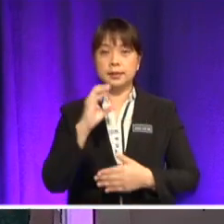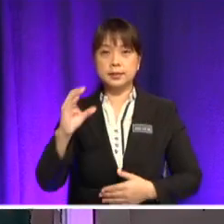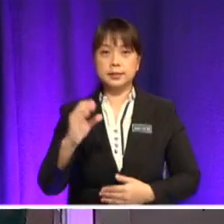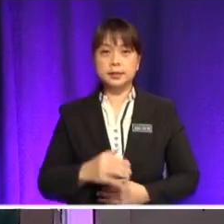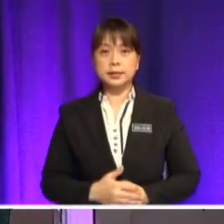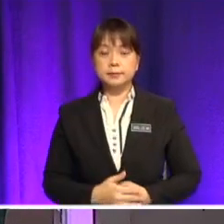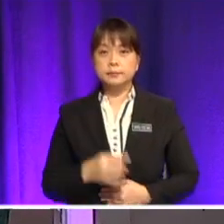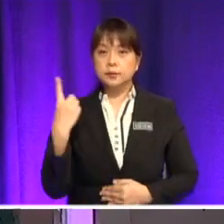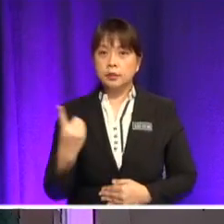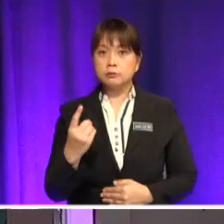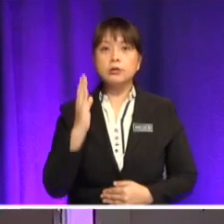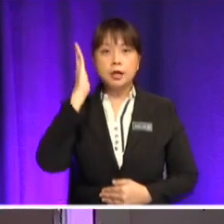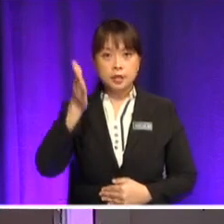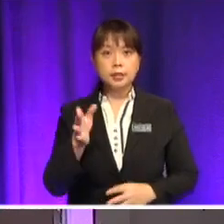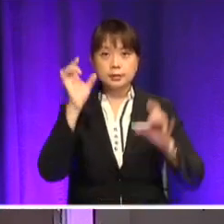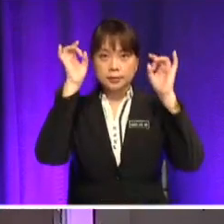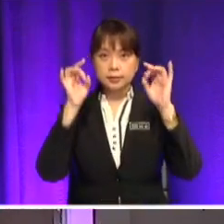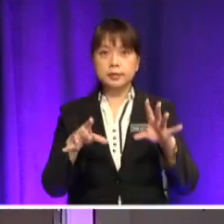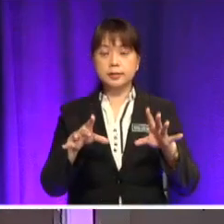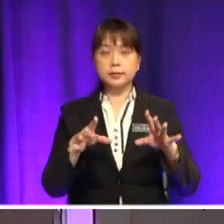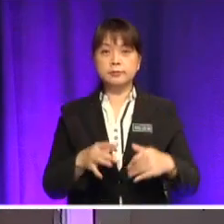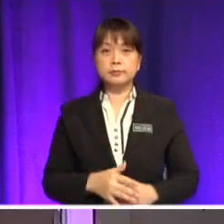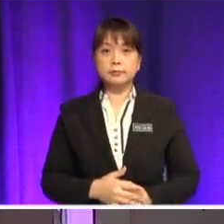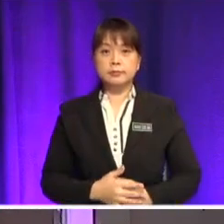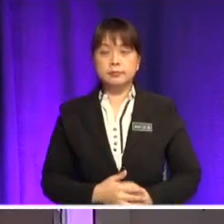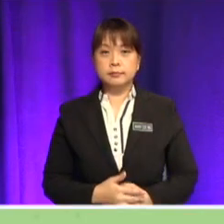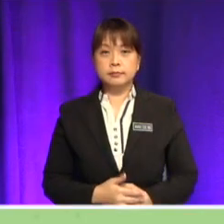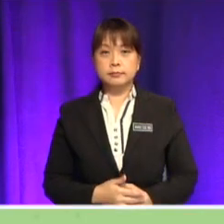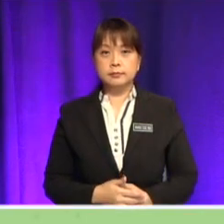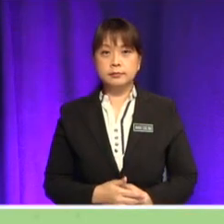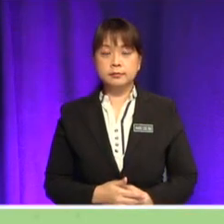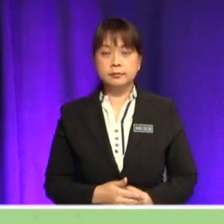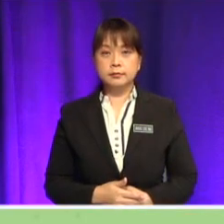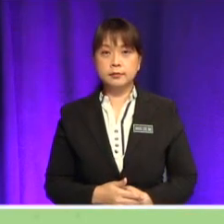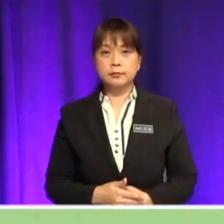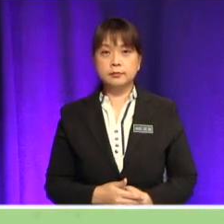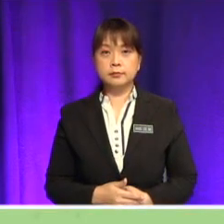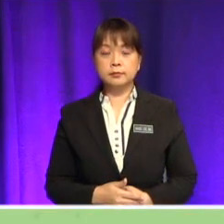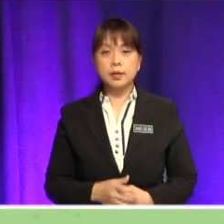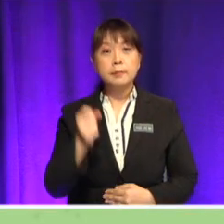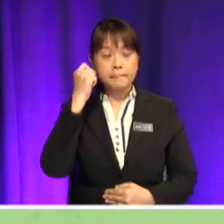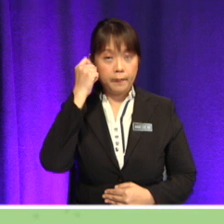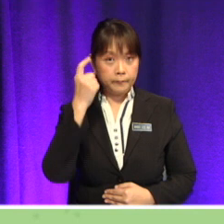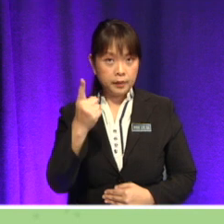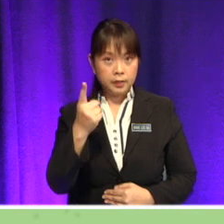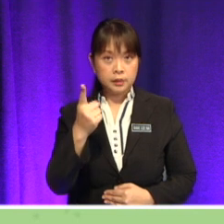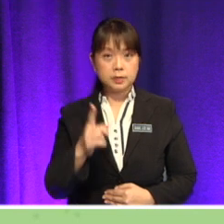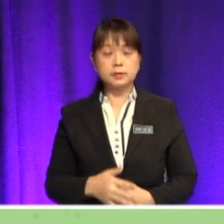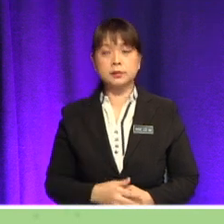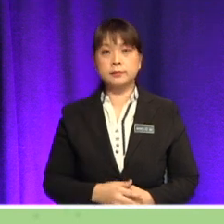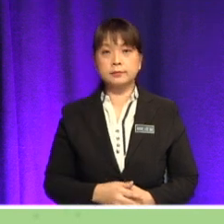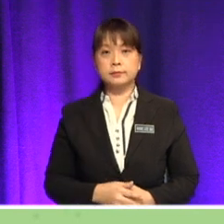selanjutnya dia akan menguji aspek mengingat memahami mengaplikasi dan